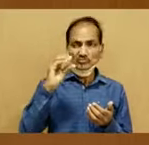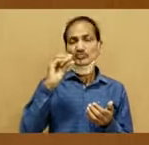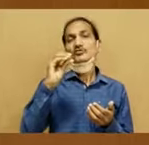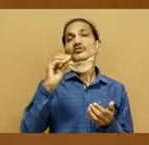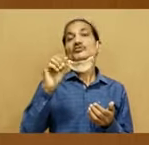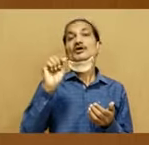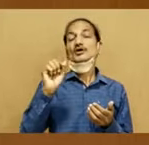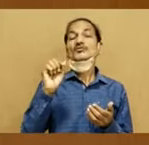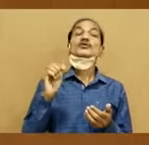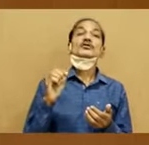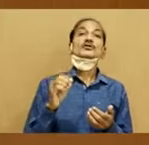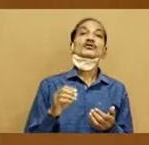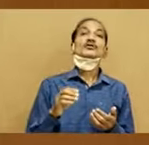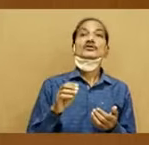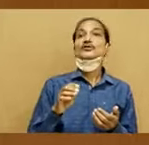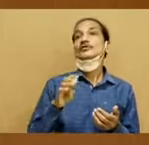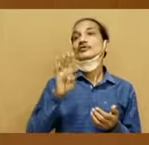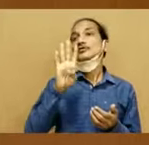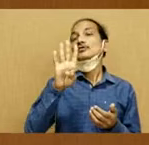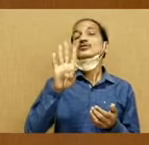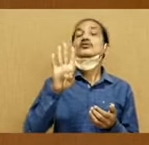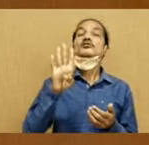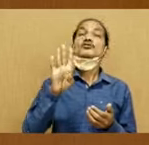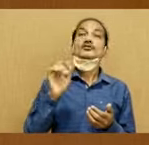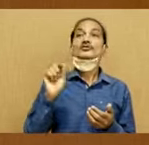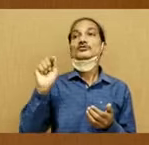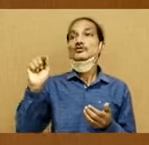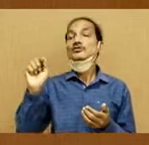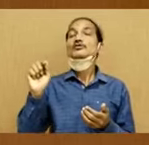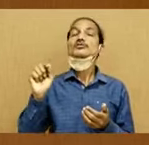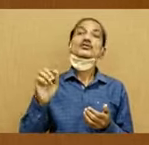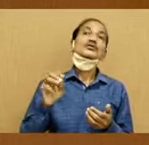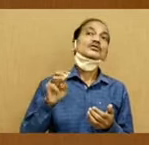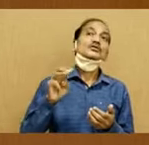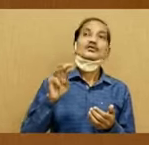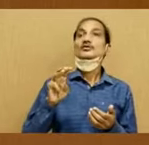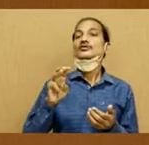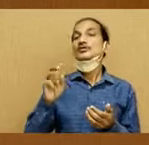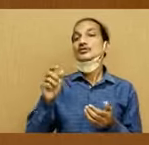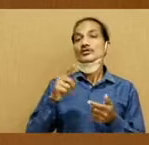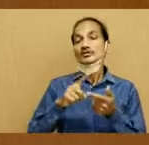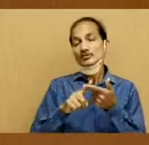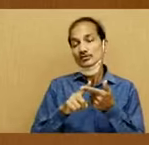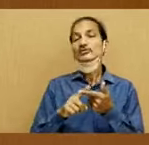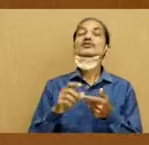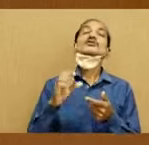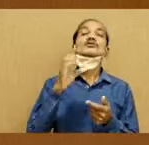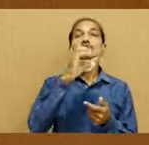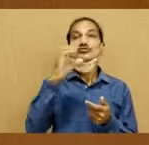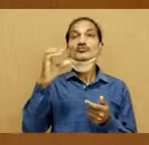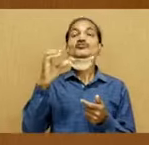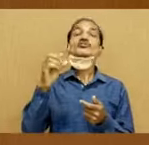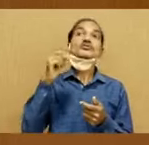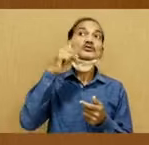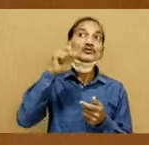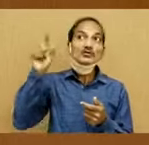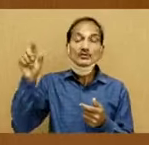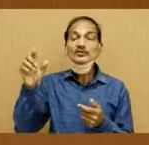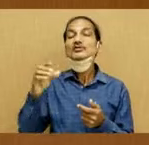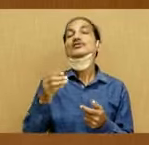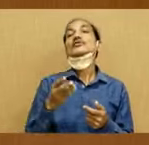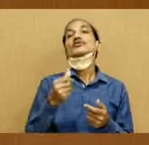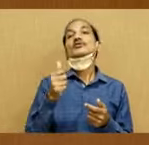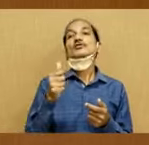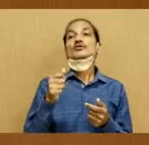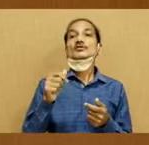4.5 कोटी जनसंख्या किंतु जो अनुशासन अच्छी जो श्रृंखला अच्छी